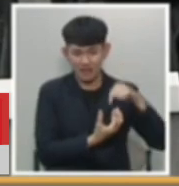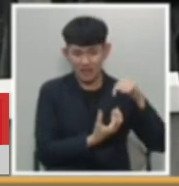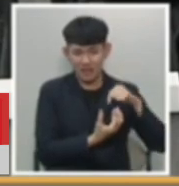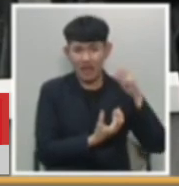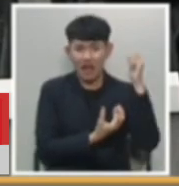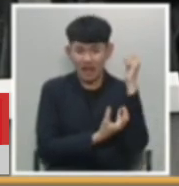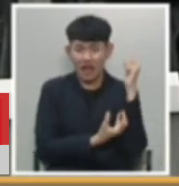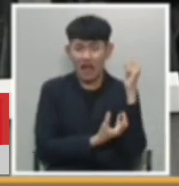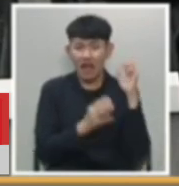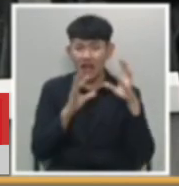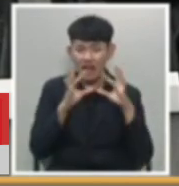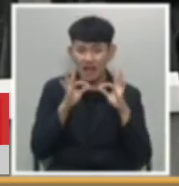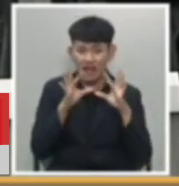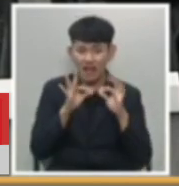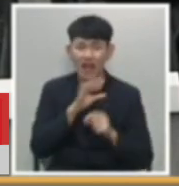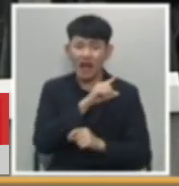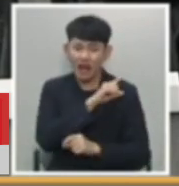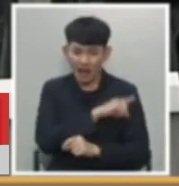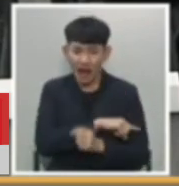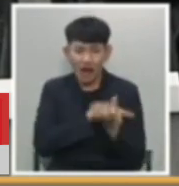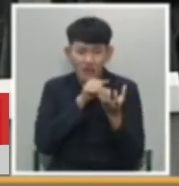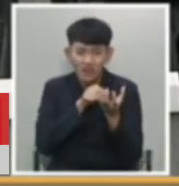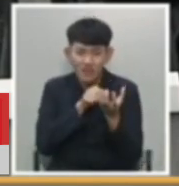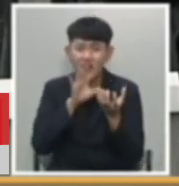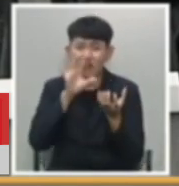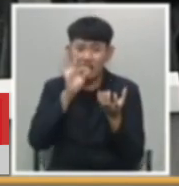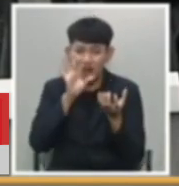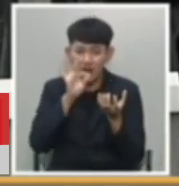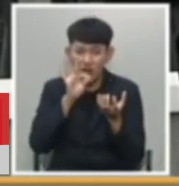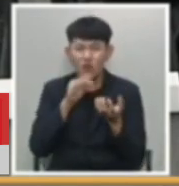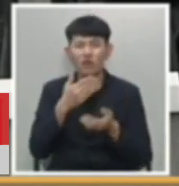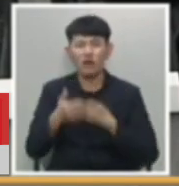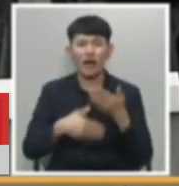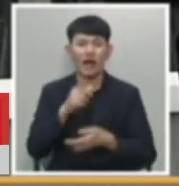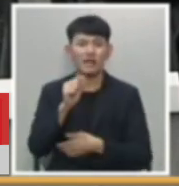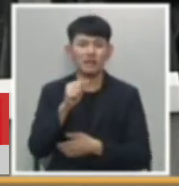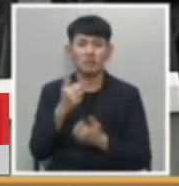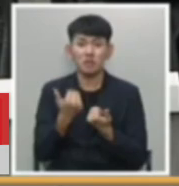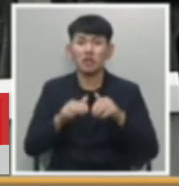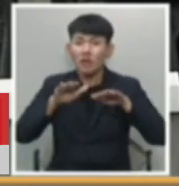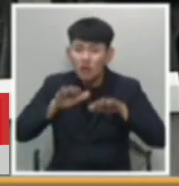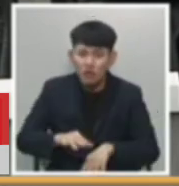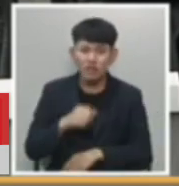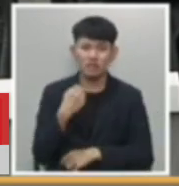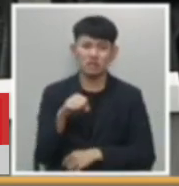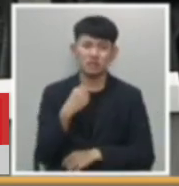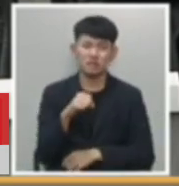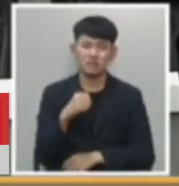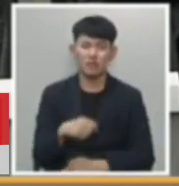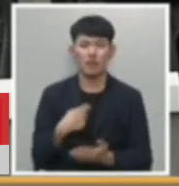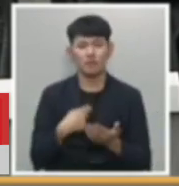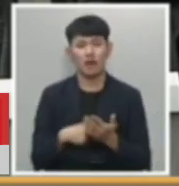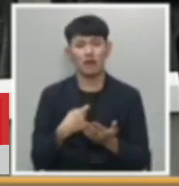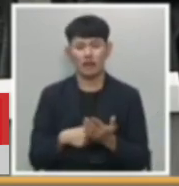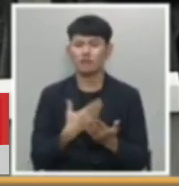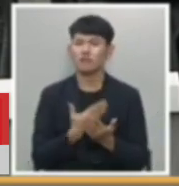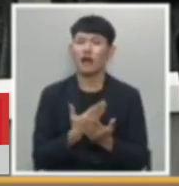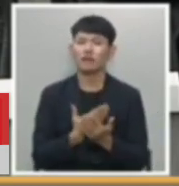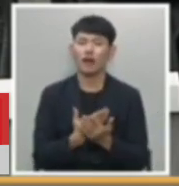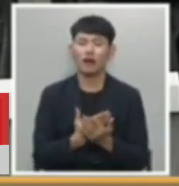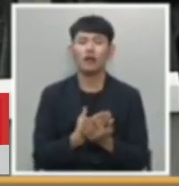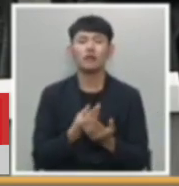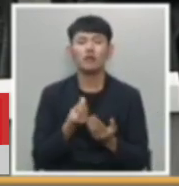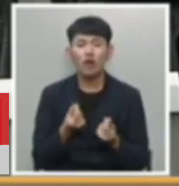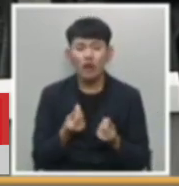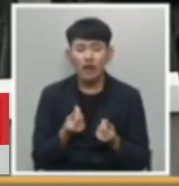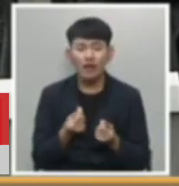าตเพิ่มอีกนิดนะครับยางก้อนถ้วยนั้นเขา20กว่าบาทตอนนี้เหลือ10กว่าบาทแล้วการประกันนะครับอยากให้ประกันให้ประก